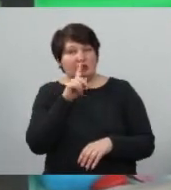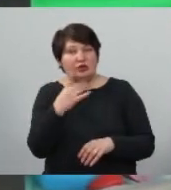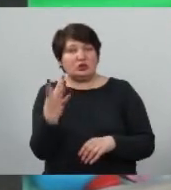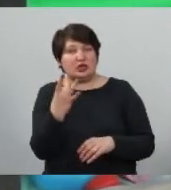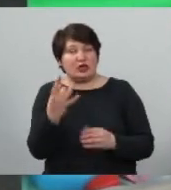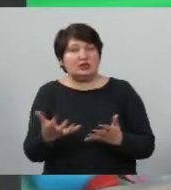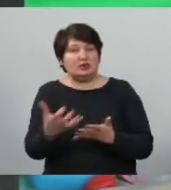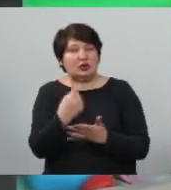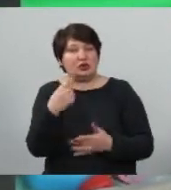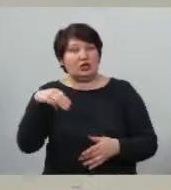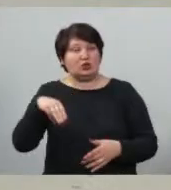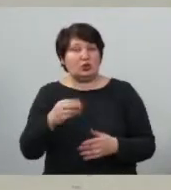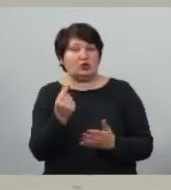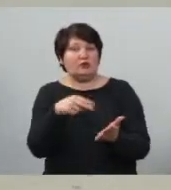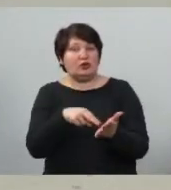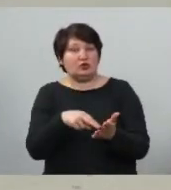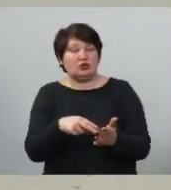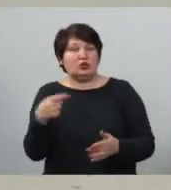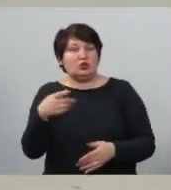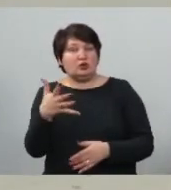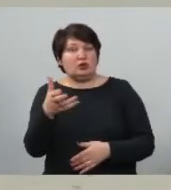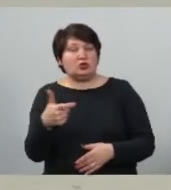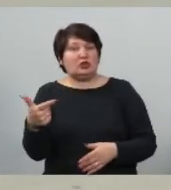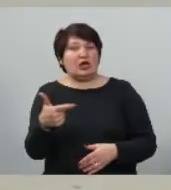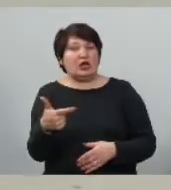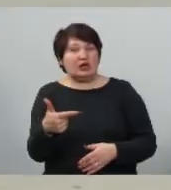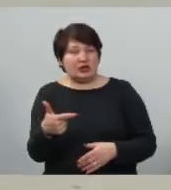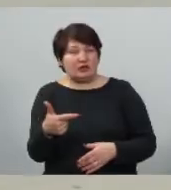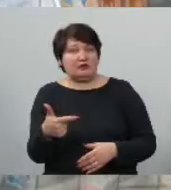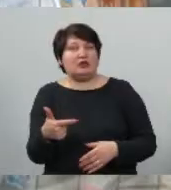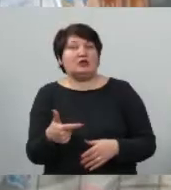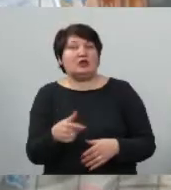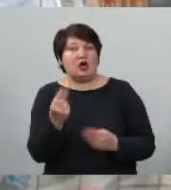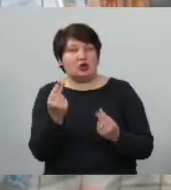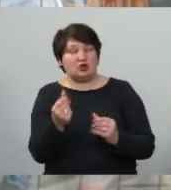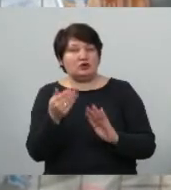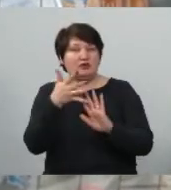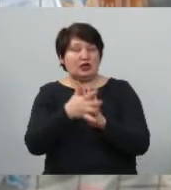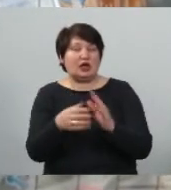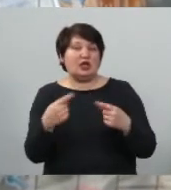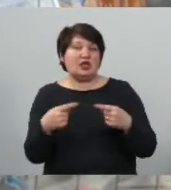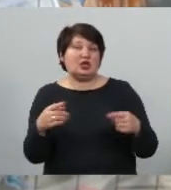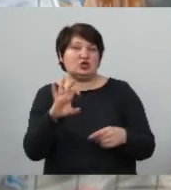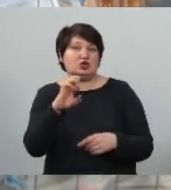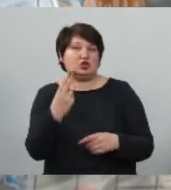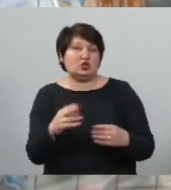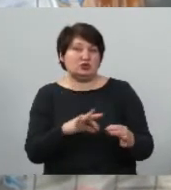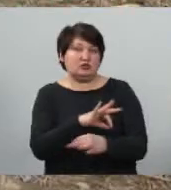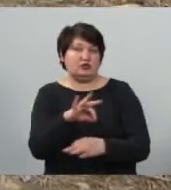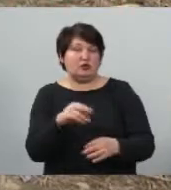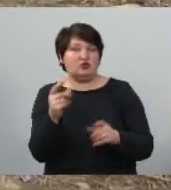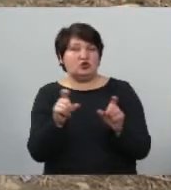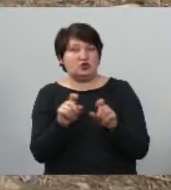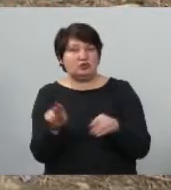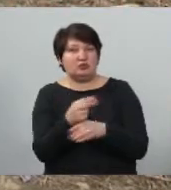тонни. Вартує це сміття близько 1500 гривень. Ці гроші витрачають на інші соціальні ініціативи. До прикладу, у школі відремонтували